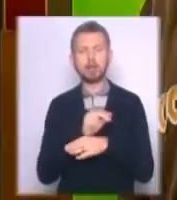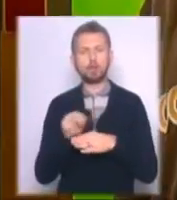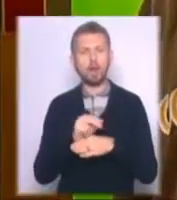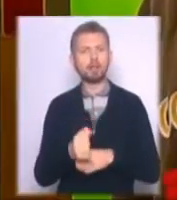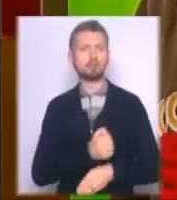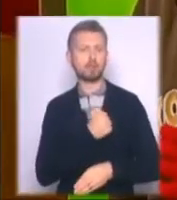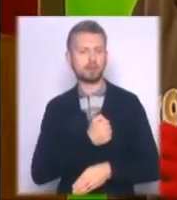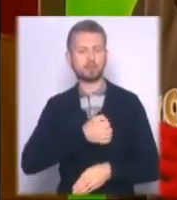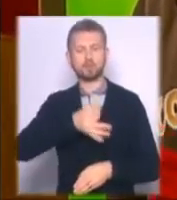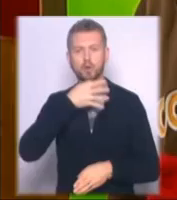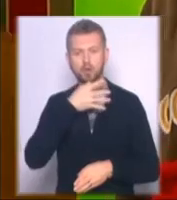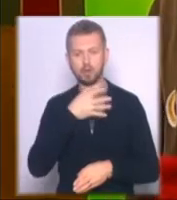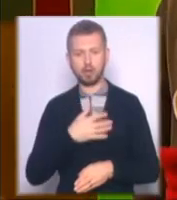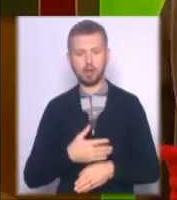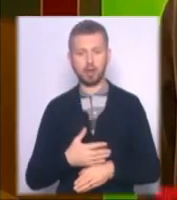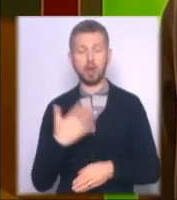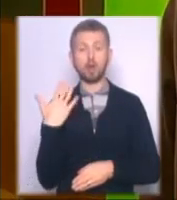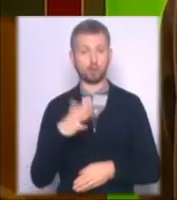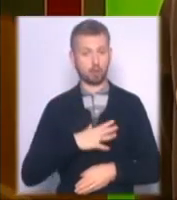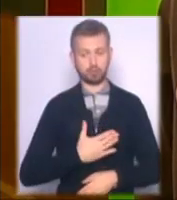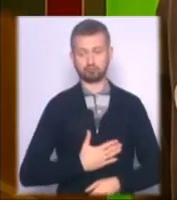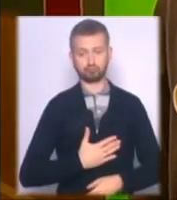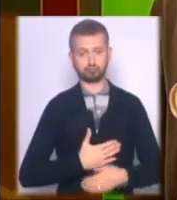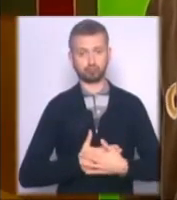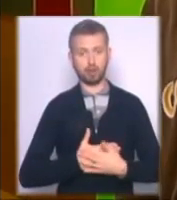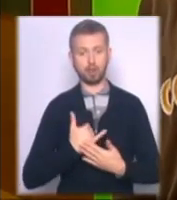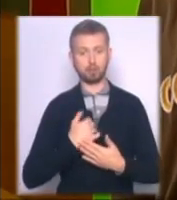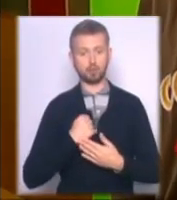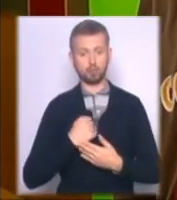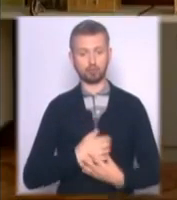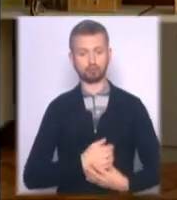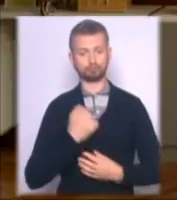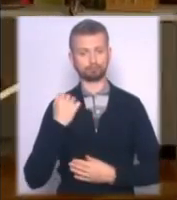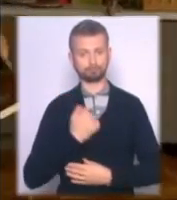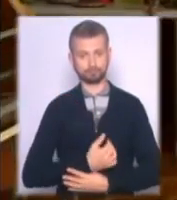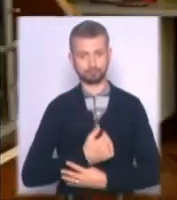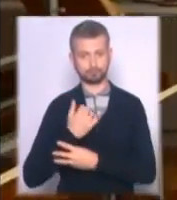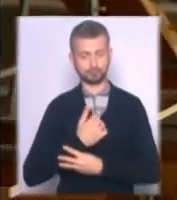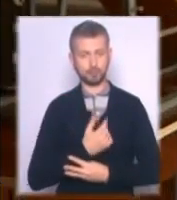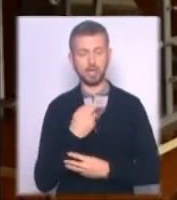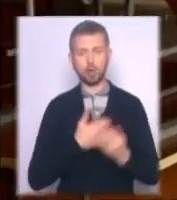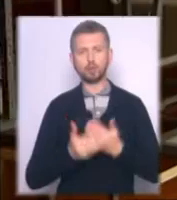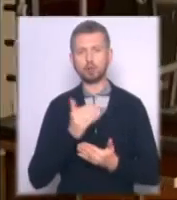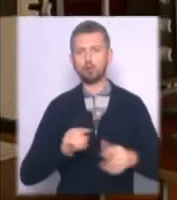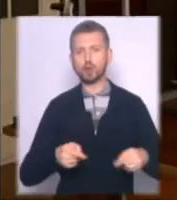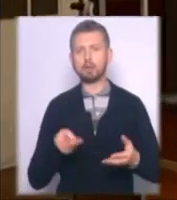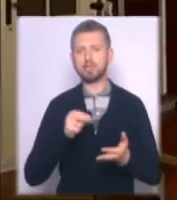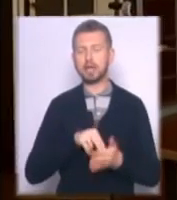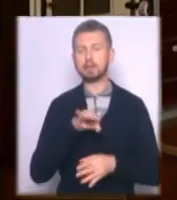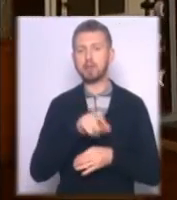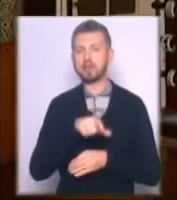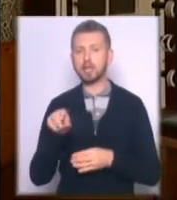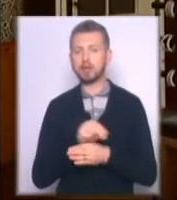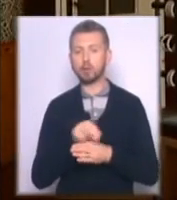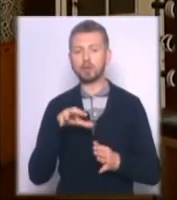вподоби. Рука в мене була такою тільки зафіксована. Тепер же можу розгинати, більше згинати. Для остаточної реабілітації пацієнти лікуються в